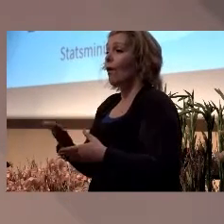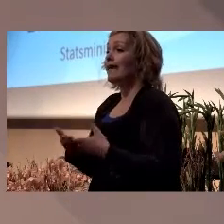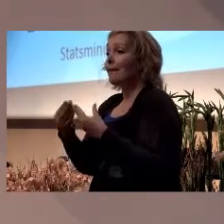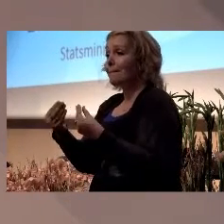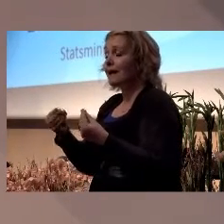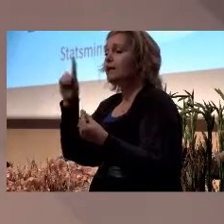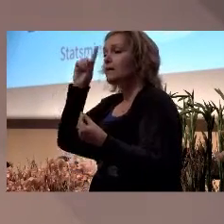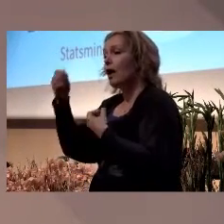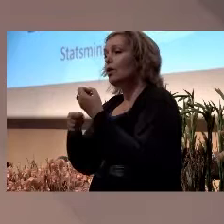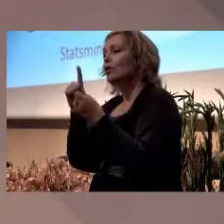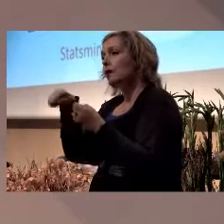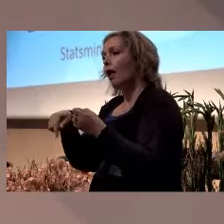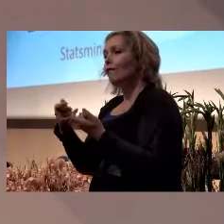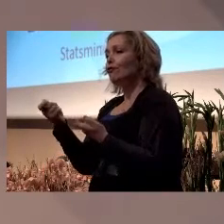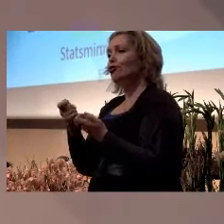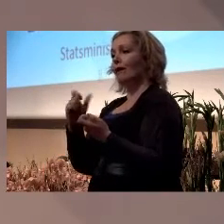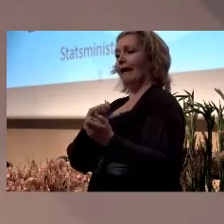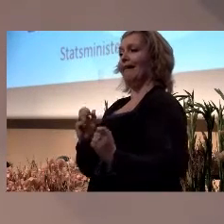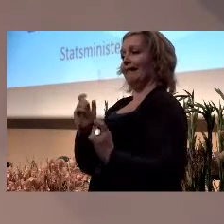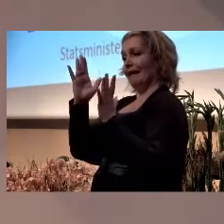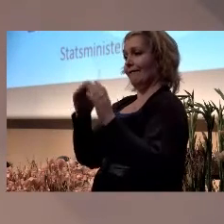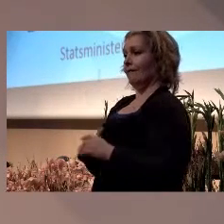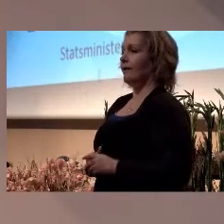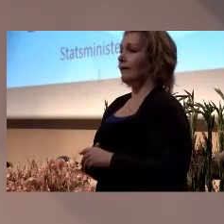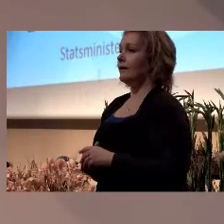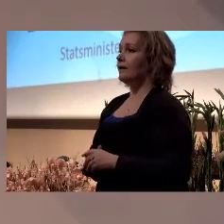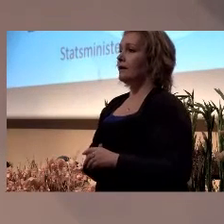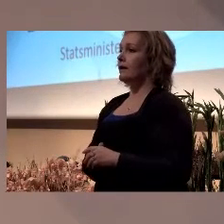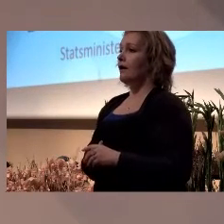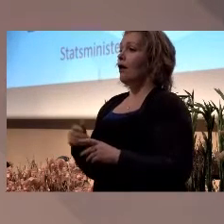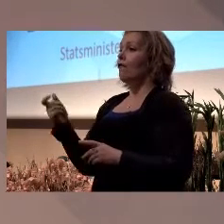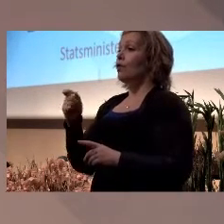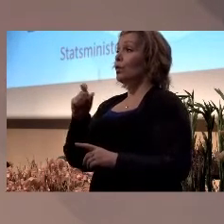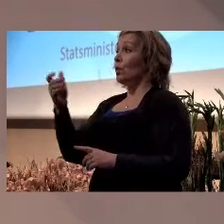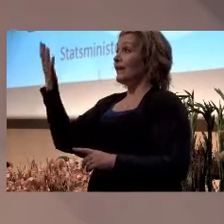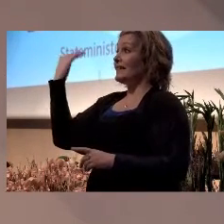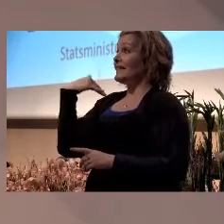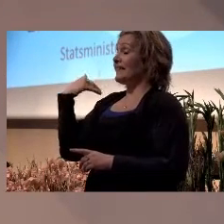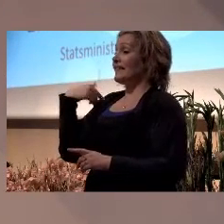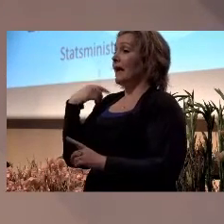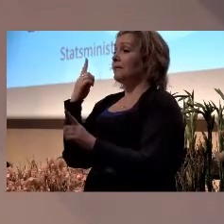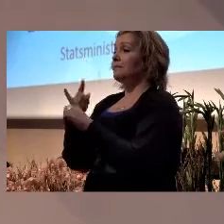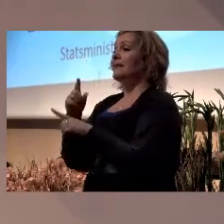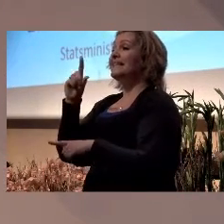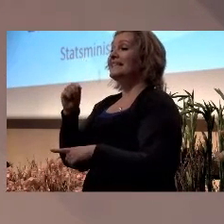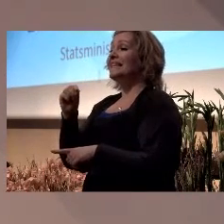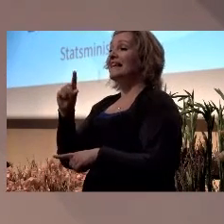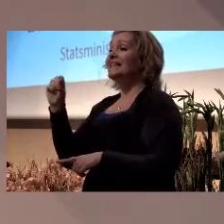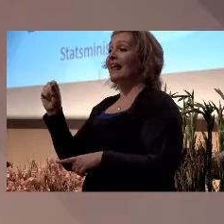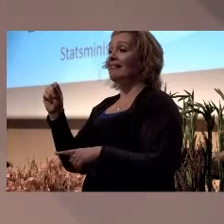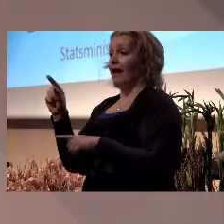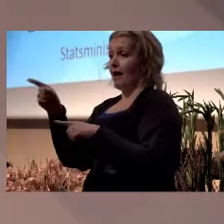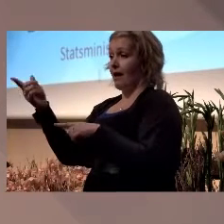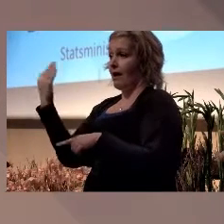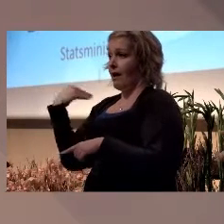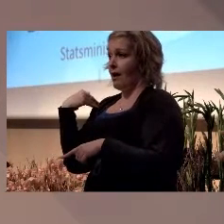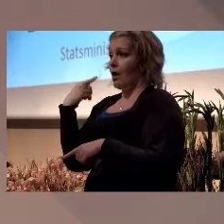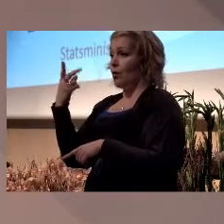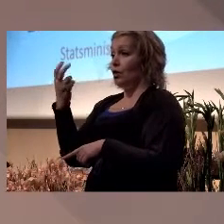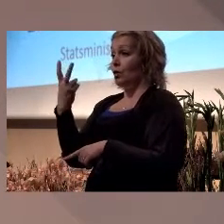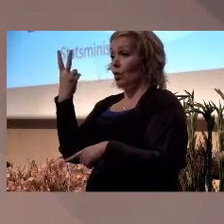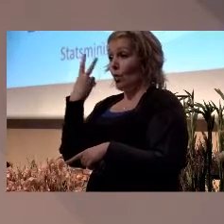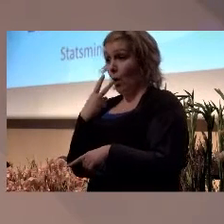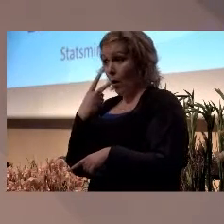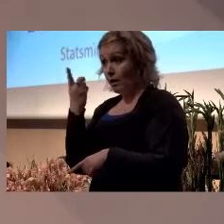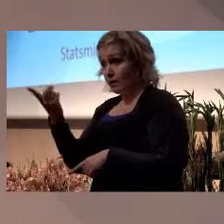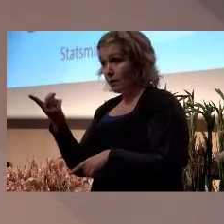hjelpemidler som gjør at de kan ta styringen i sitt eget liv. For noen uker siden så møtte jeg Stine Sletter som var klar. Hun 22